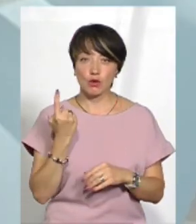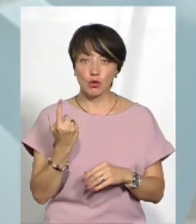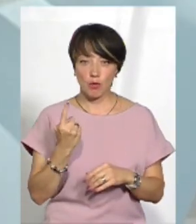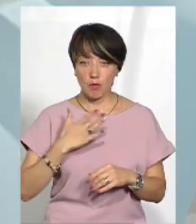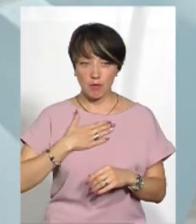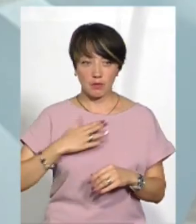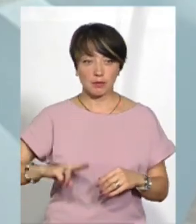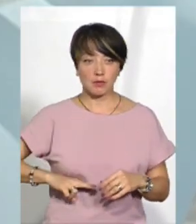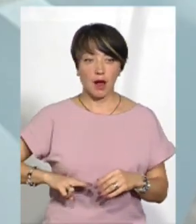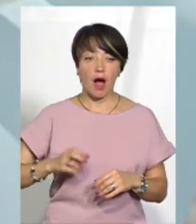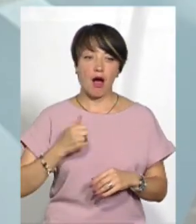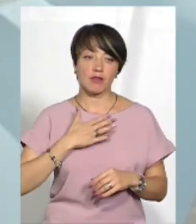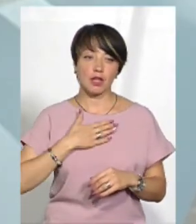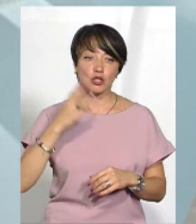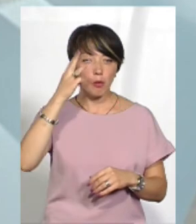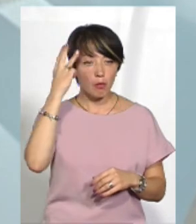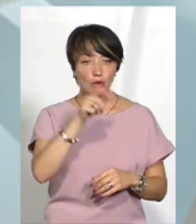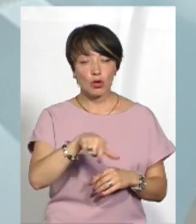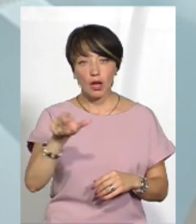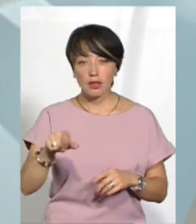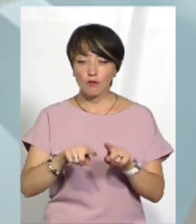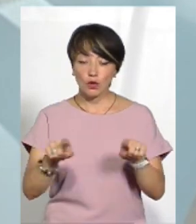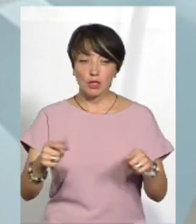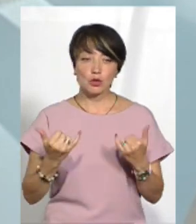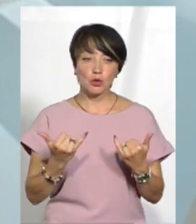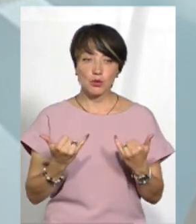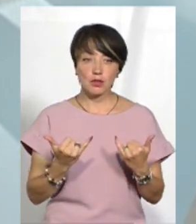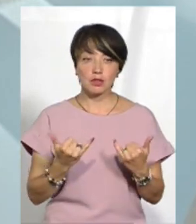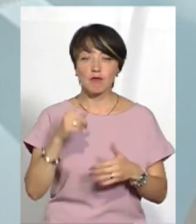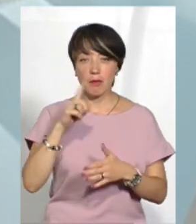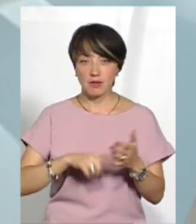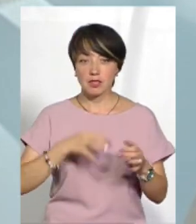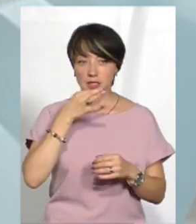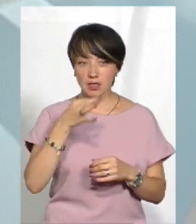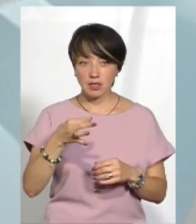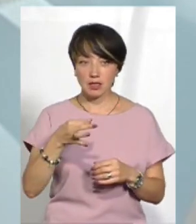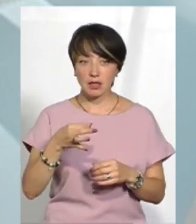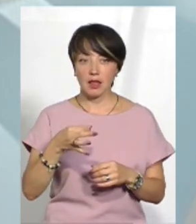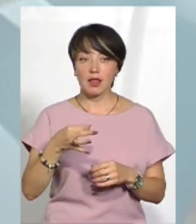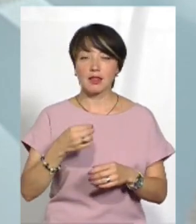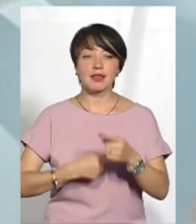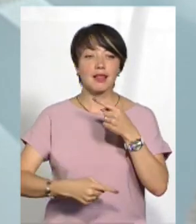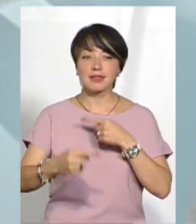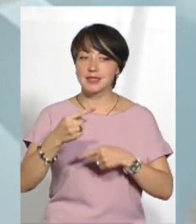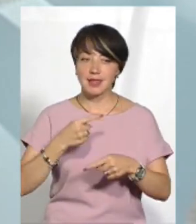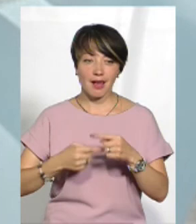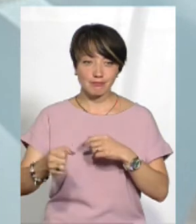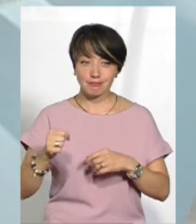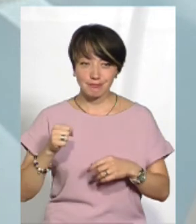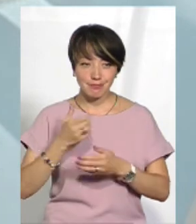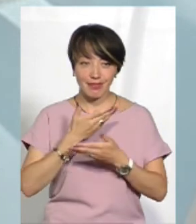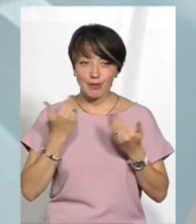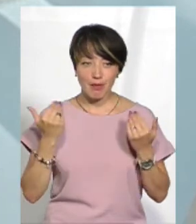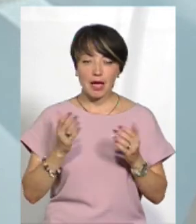одному сороці, а суть в наших подолянах. І вони сьогодні, я хочу з впевненості сказати одне, назад вороття немає.